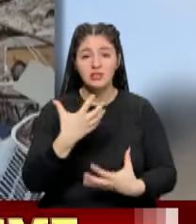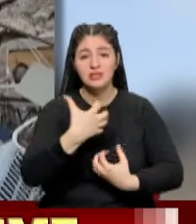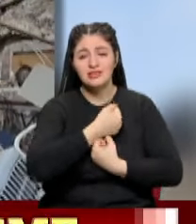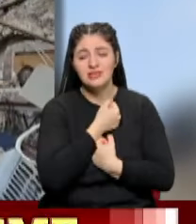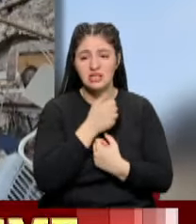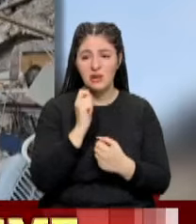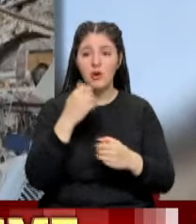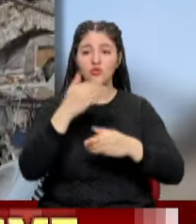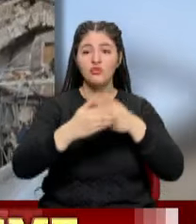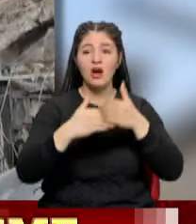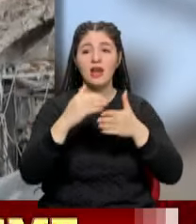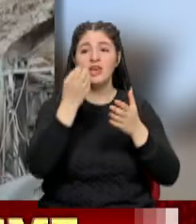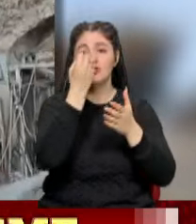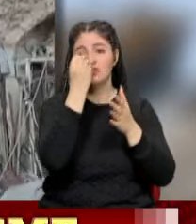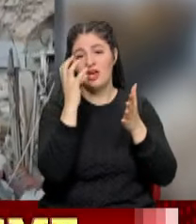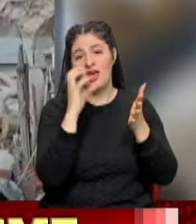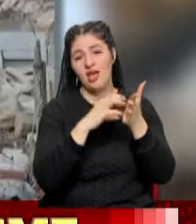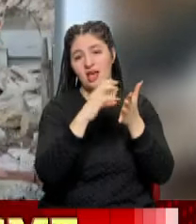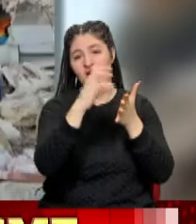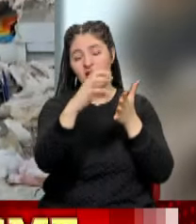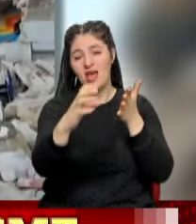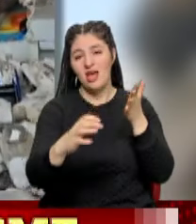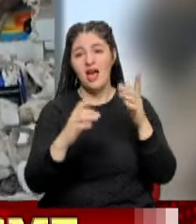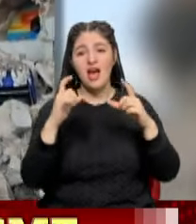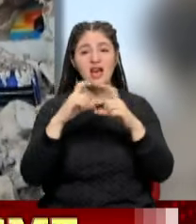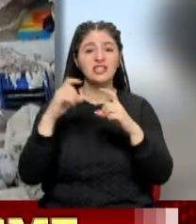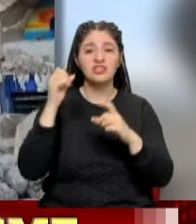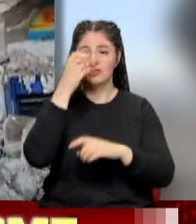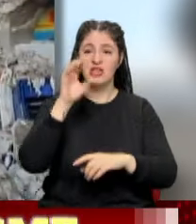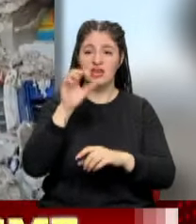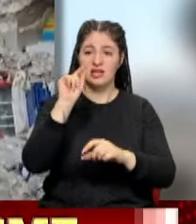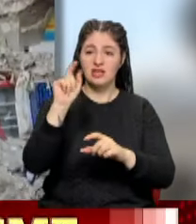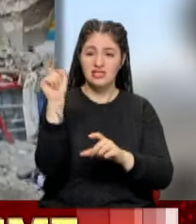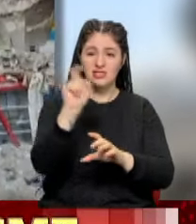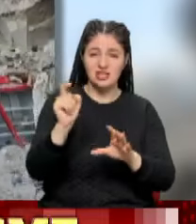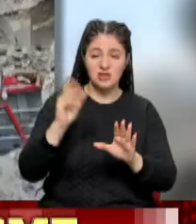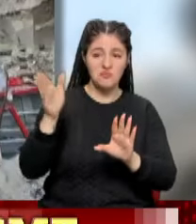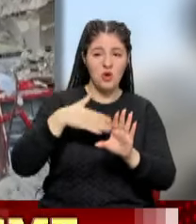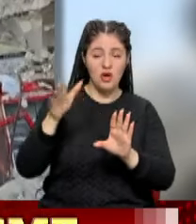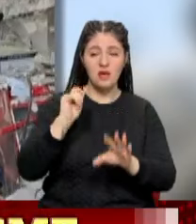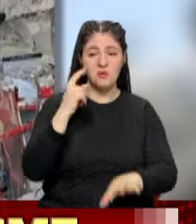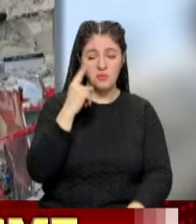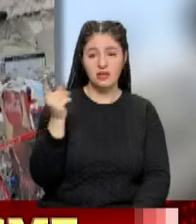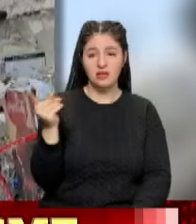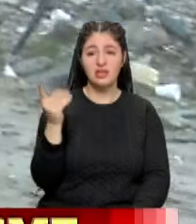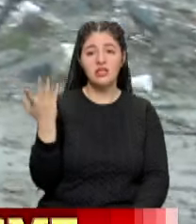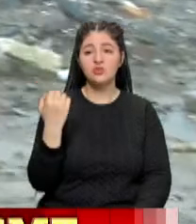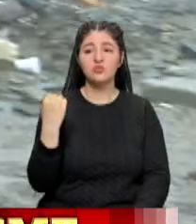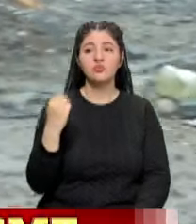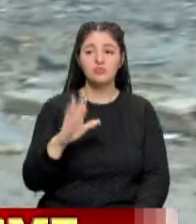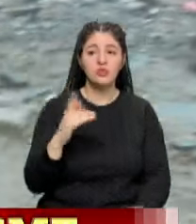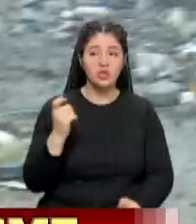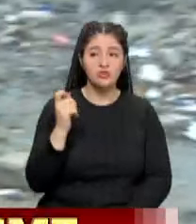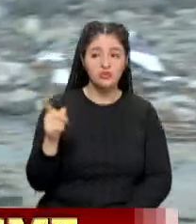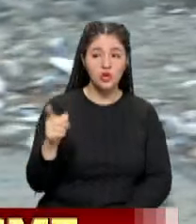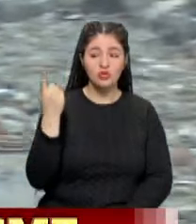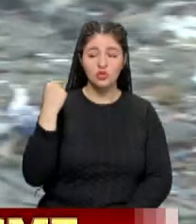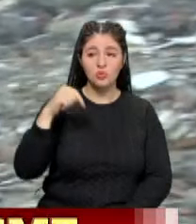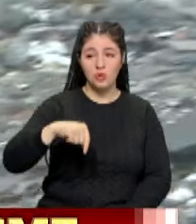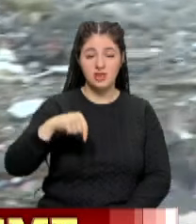sarılarak duvarlara ayçiçeklerini böyle kazıyarak, bakın şöyle göstereyim sizlere. Nasıl güçlü durmaya çalışıyorlar?